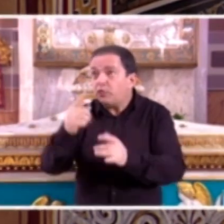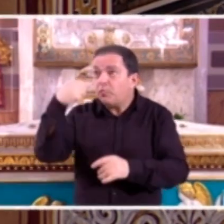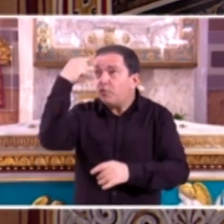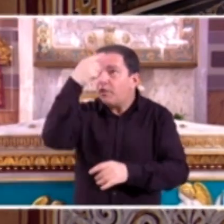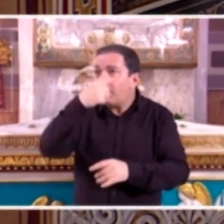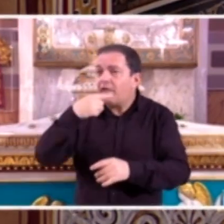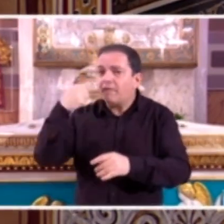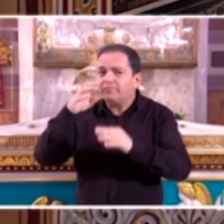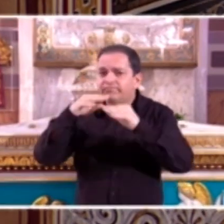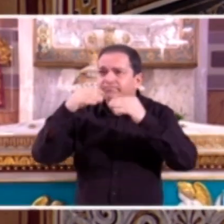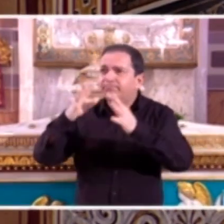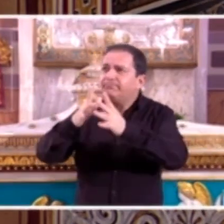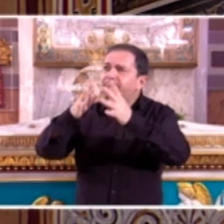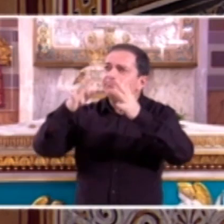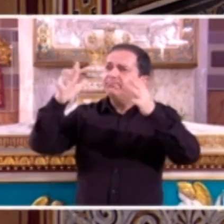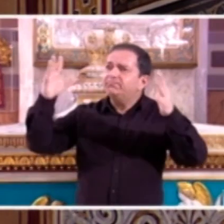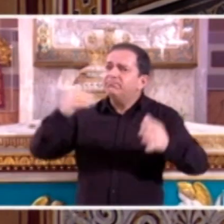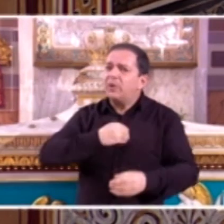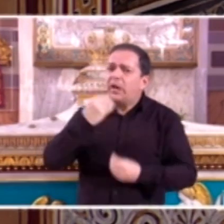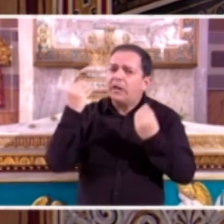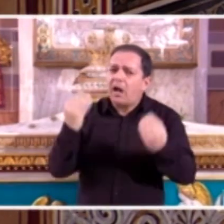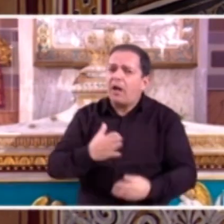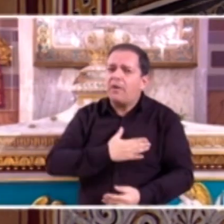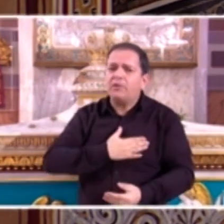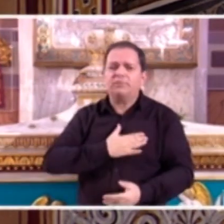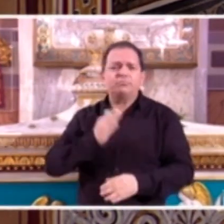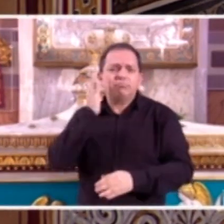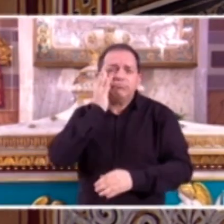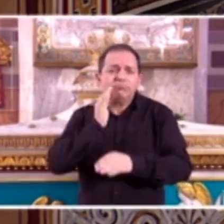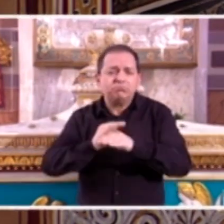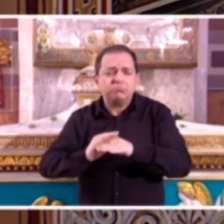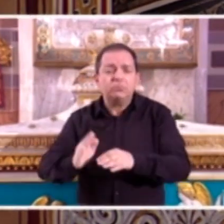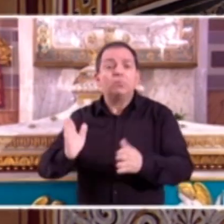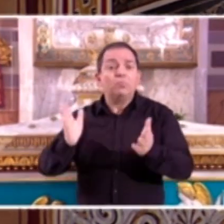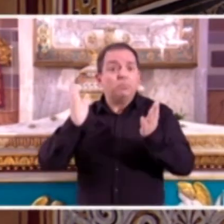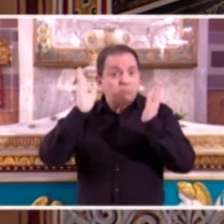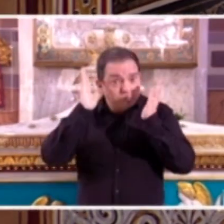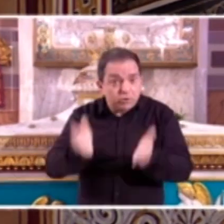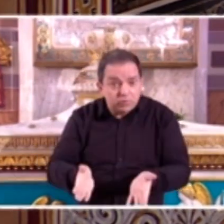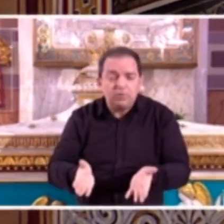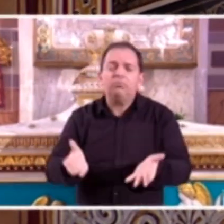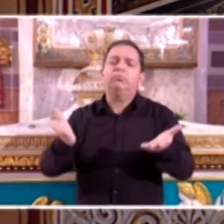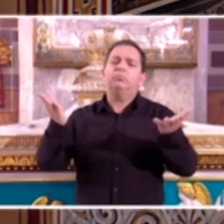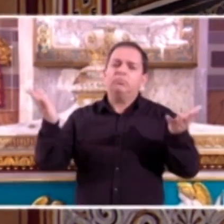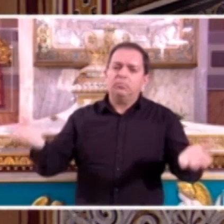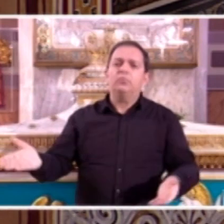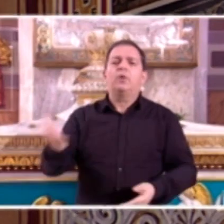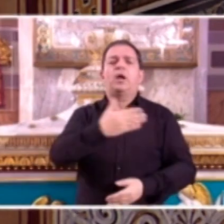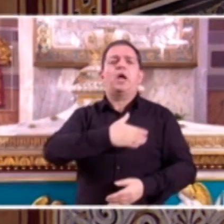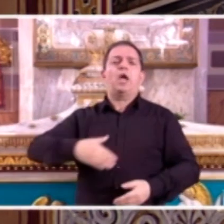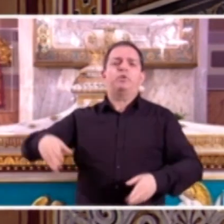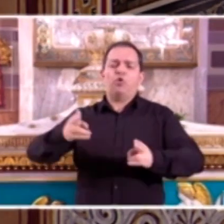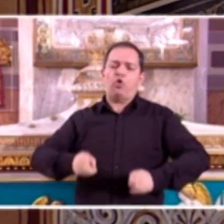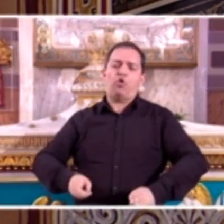των νυκτυρμών και πάσης παρακλήσεως, έχουμε την δυνατότητα να βαδίζουμε τον